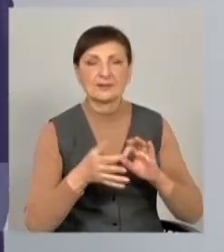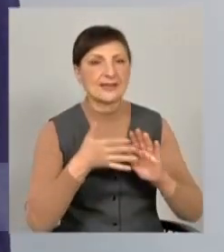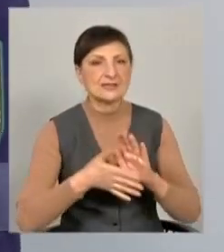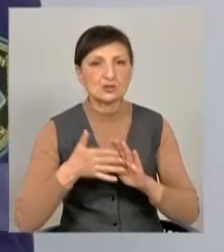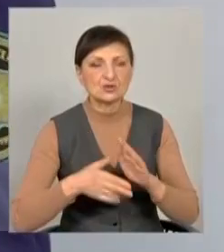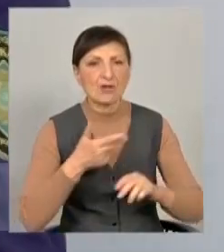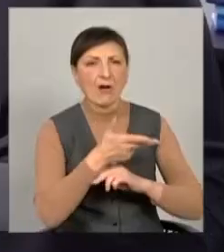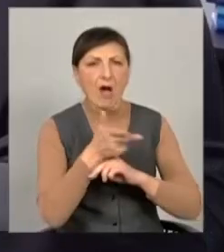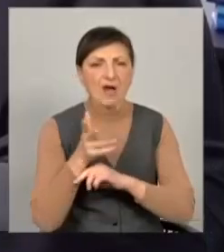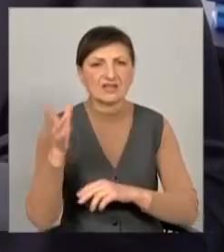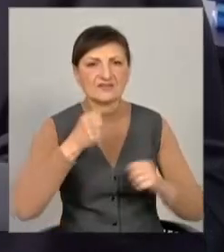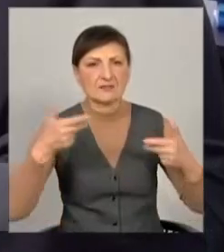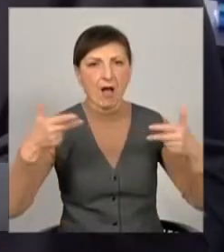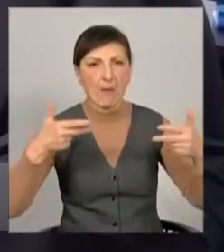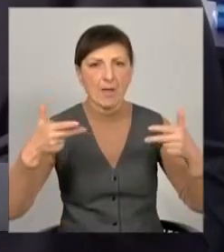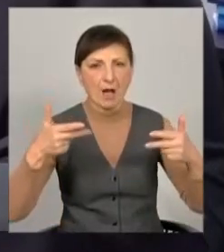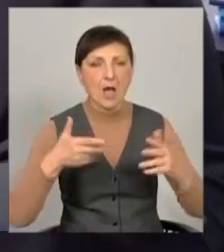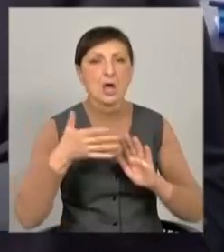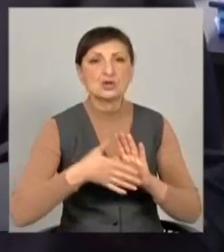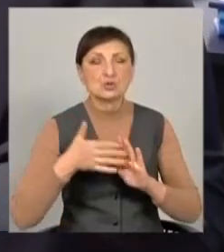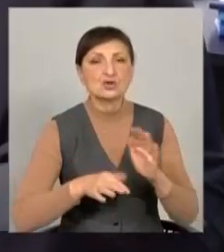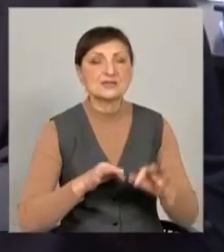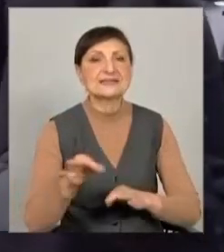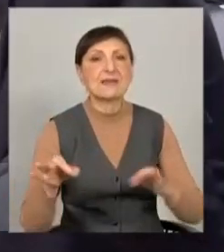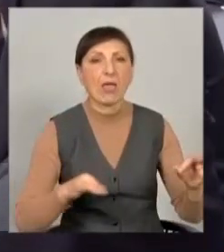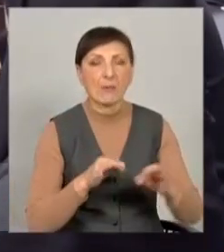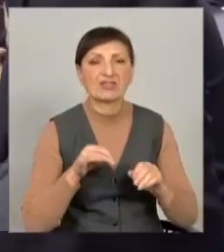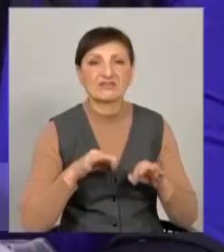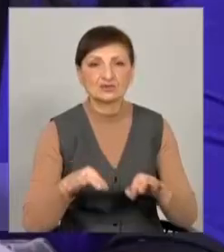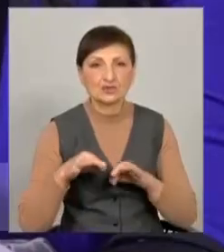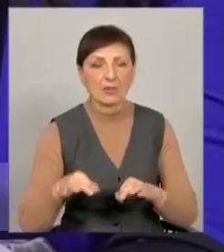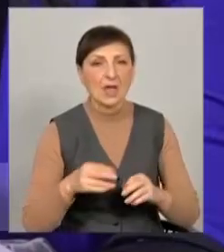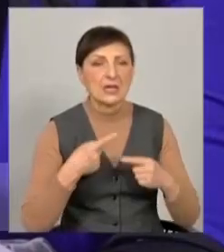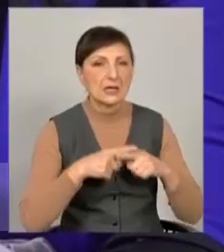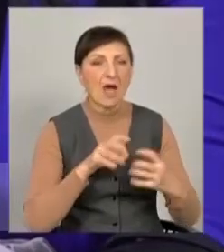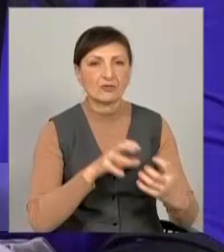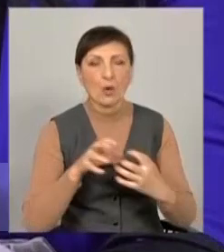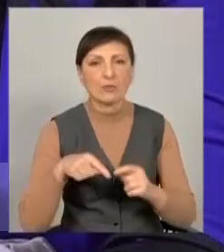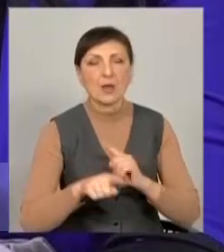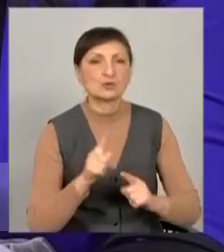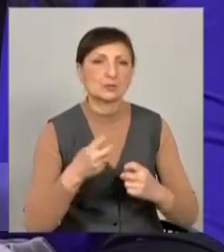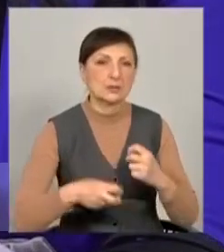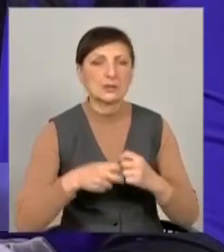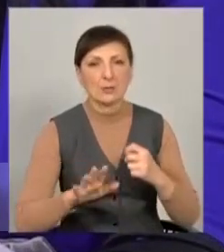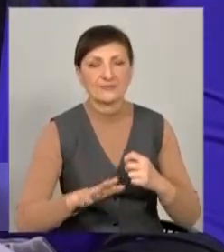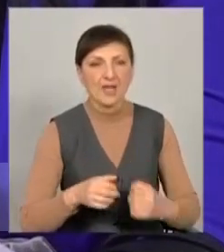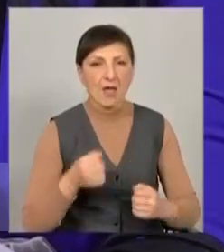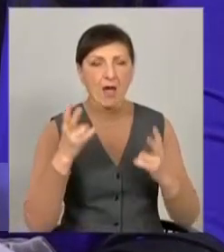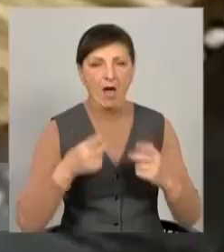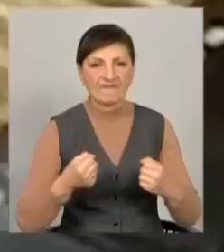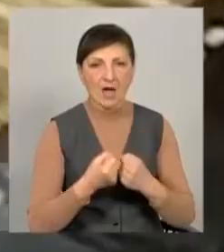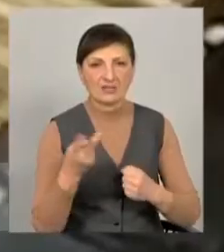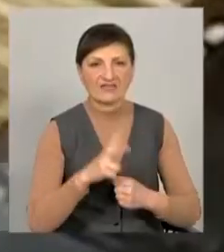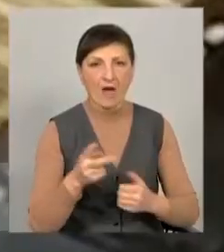кадры со всех камер видеонаблюдения, изучены схемы движения и проверено техническое состояние транспорта. Напомню, авария с участием